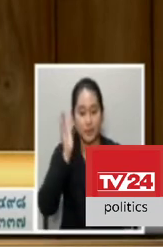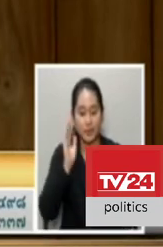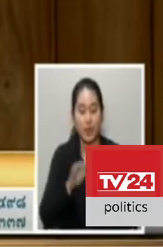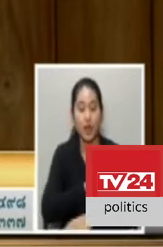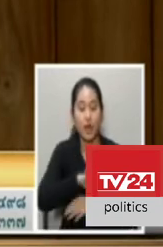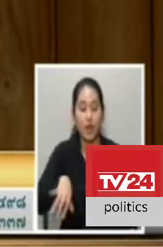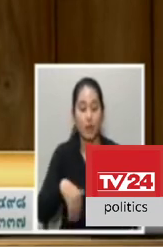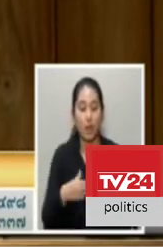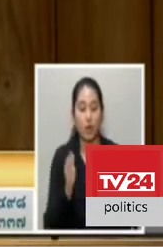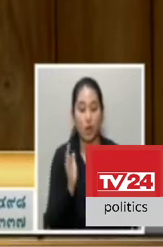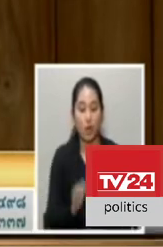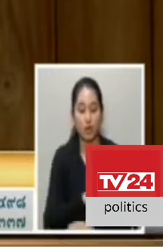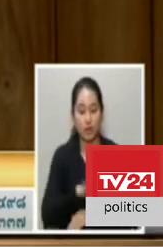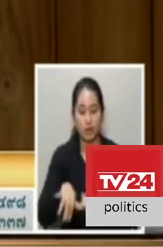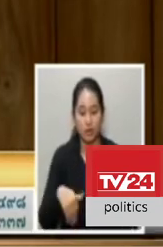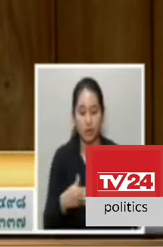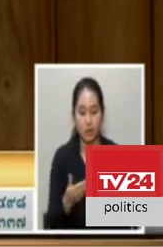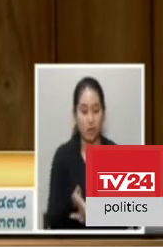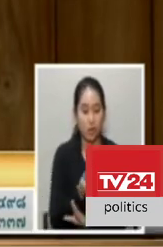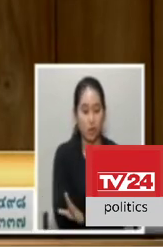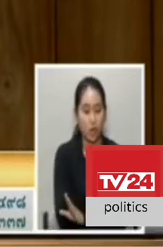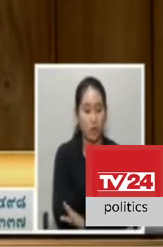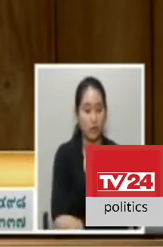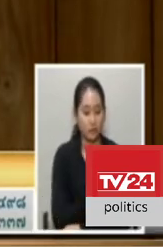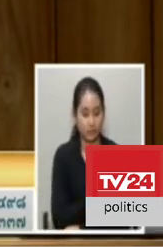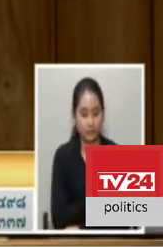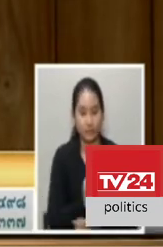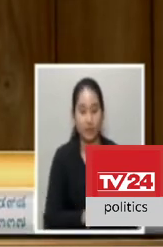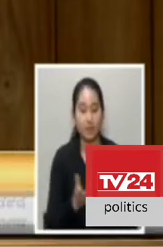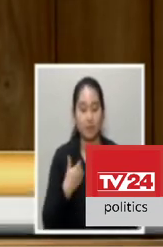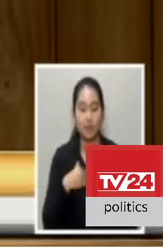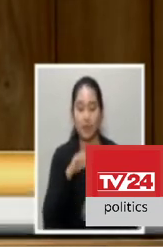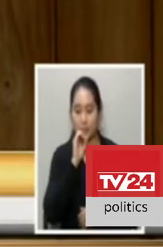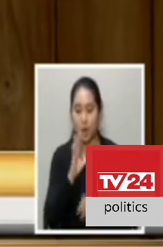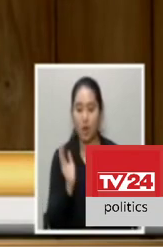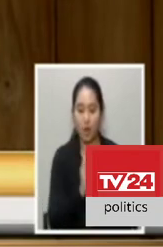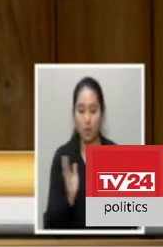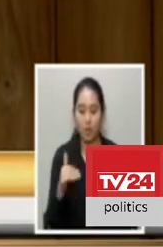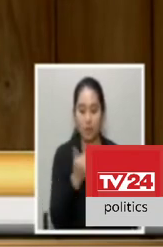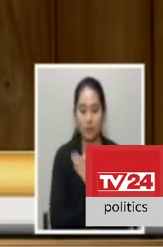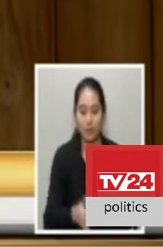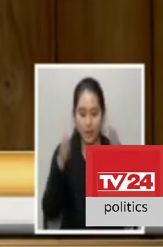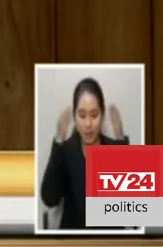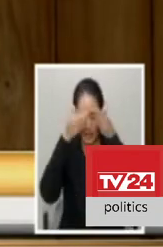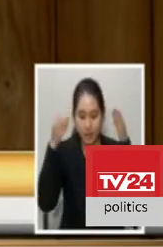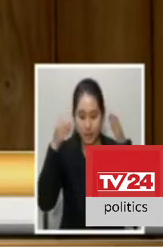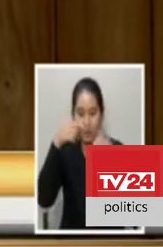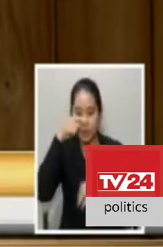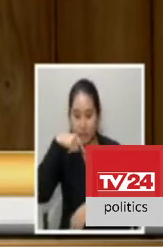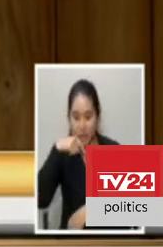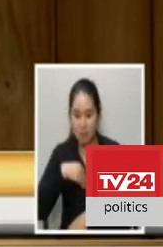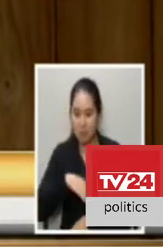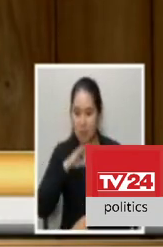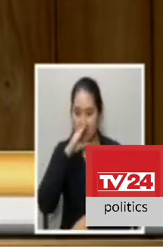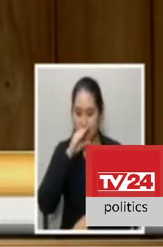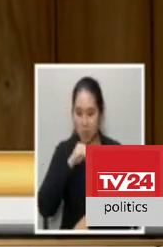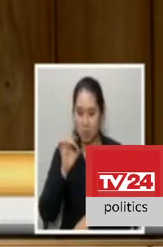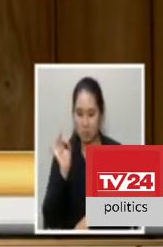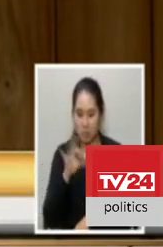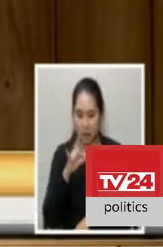ะฮะก่อนหน้านี้ที่ได้กล่าวขอบคุณสองประเทศเนี่ยนะเขาพูดแรงกว่านั้นด้วยซ้ำไปนะฮ